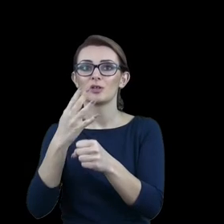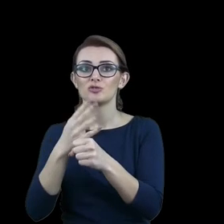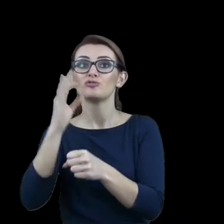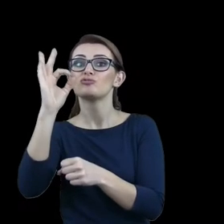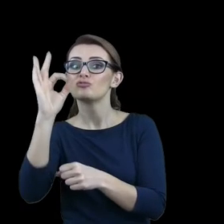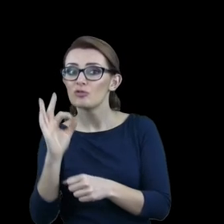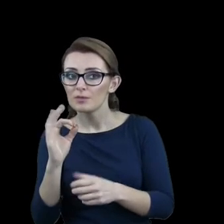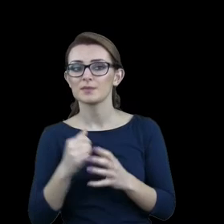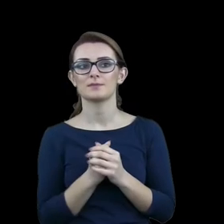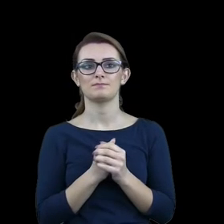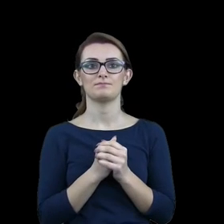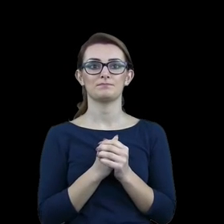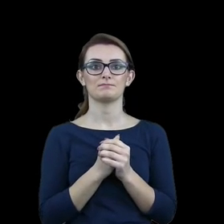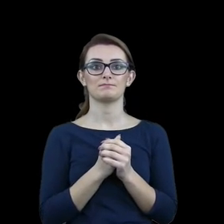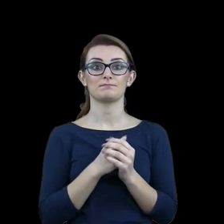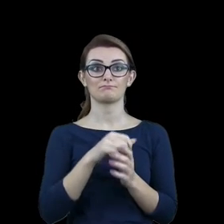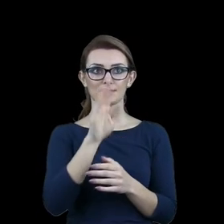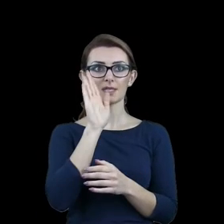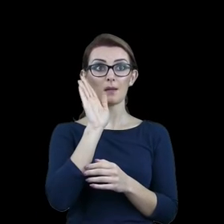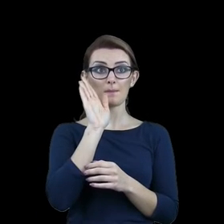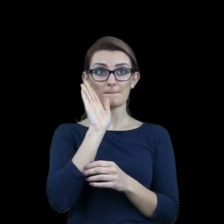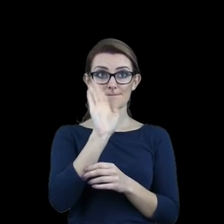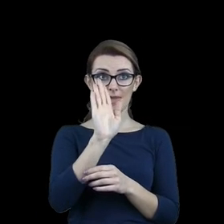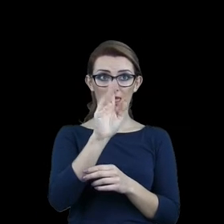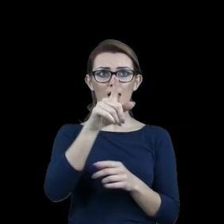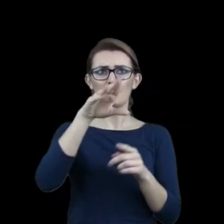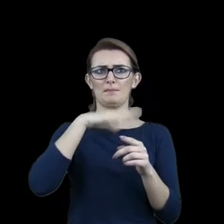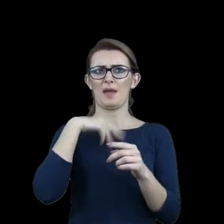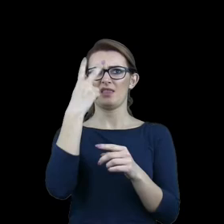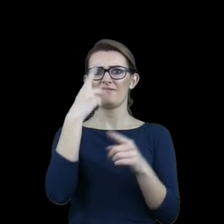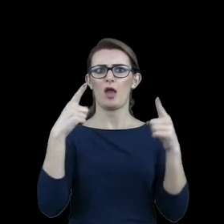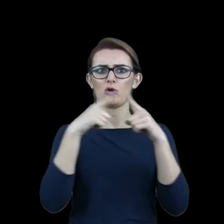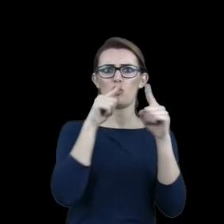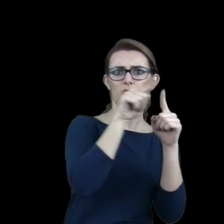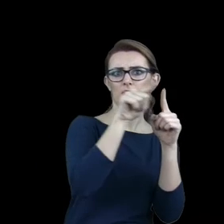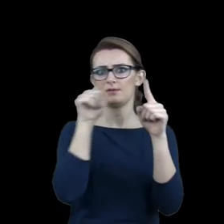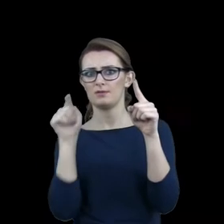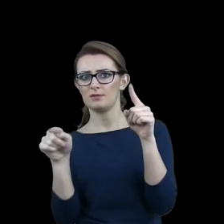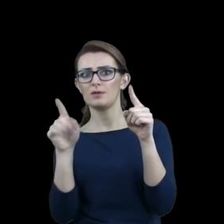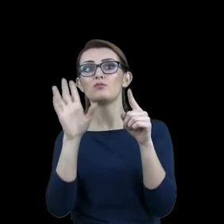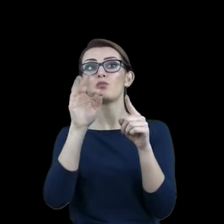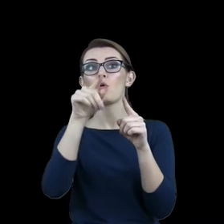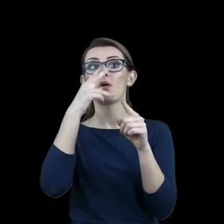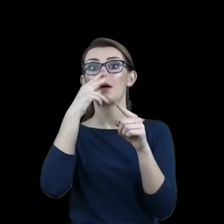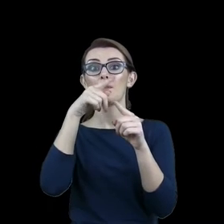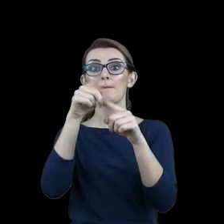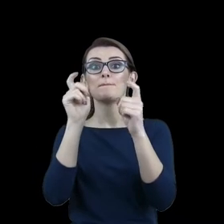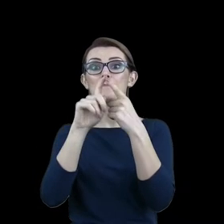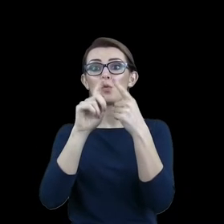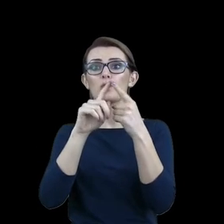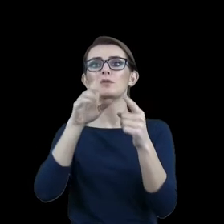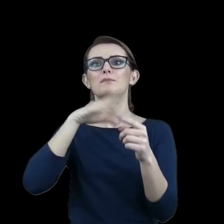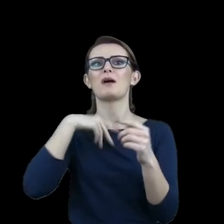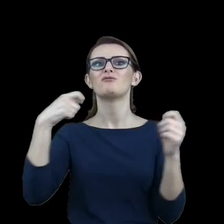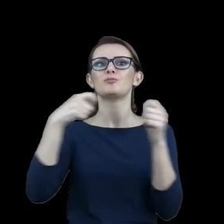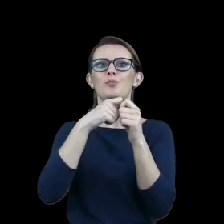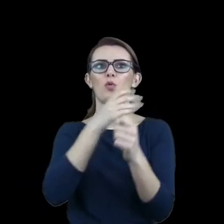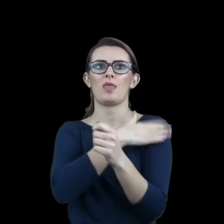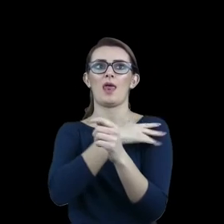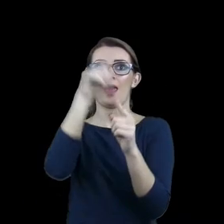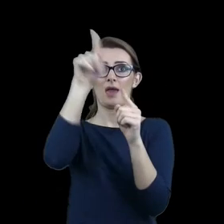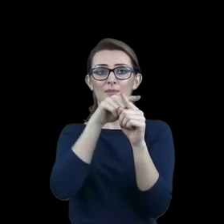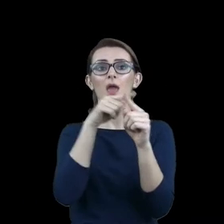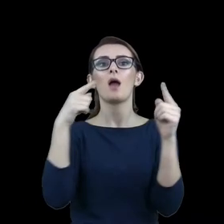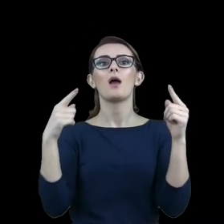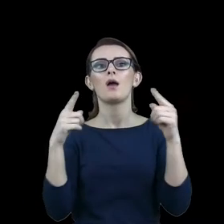Miara kąta B, O, C. B występuje w obu tych kątach, bo to jest punkt, który leży na wspólnym ramieniu, a